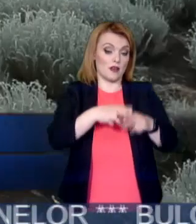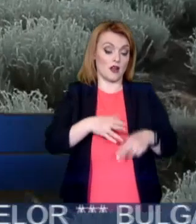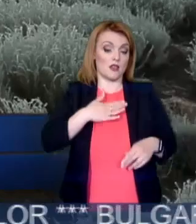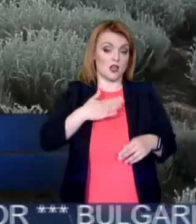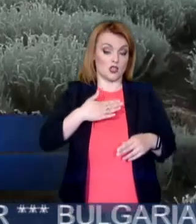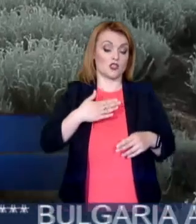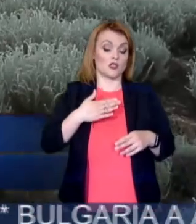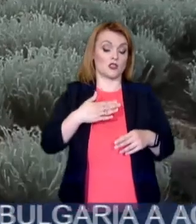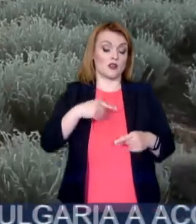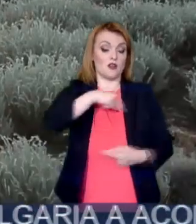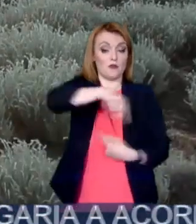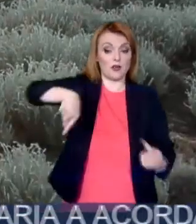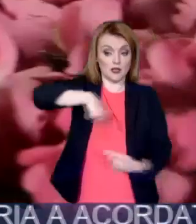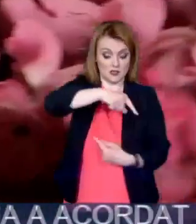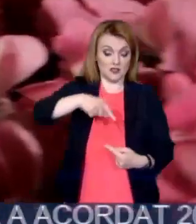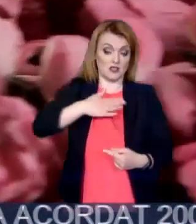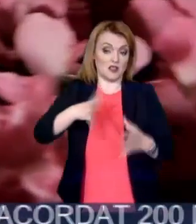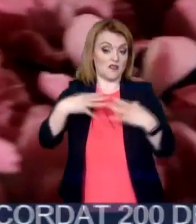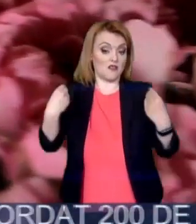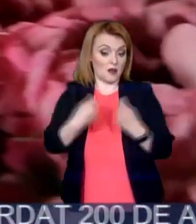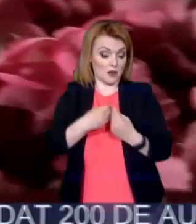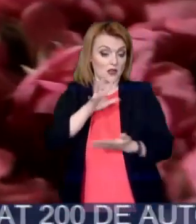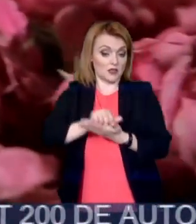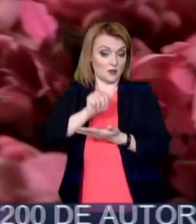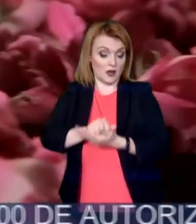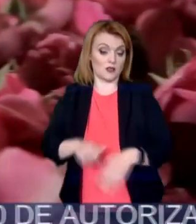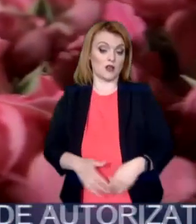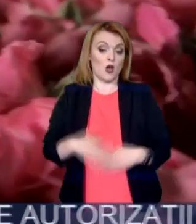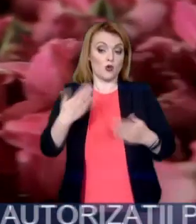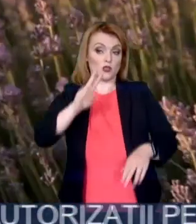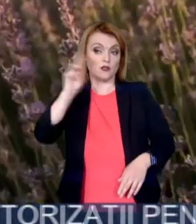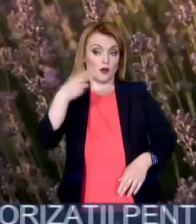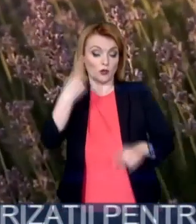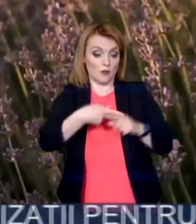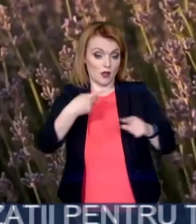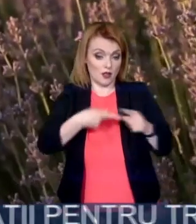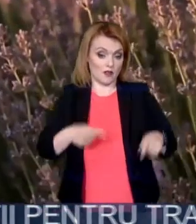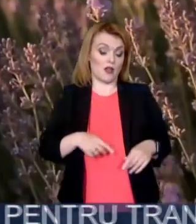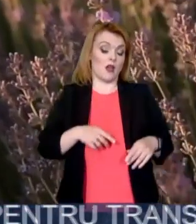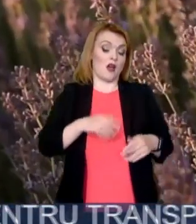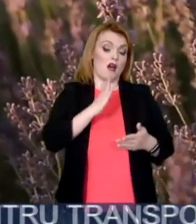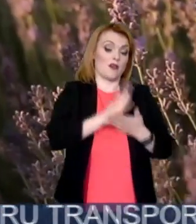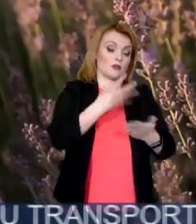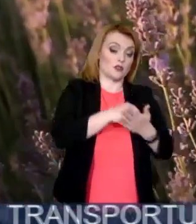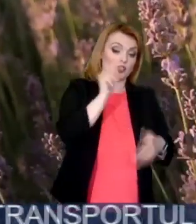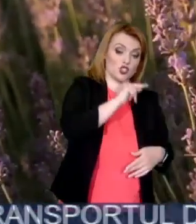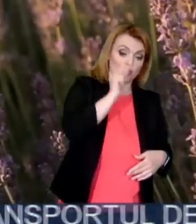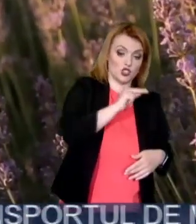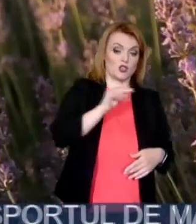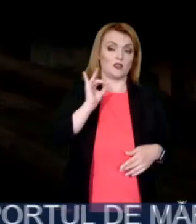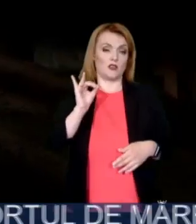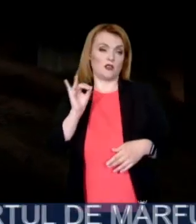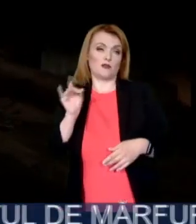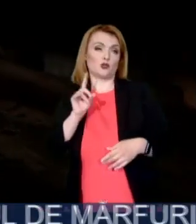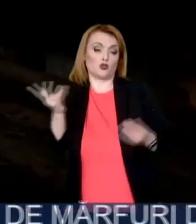familie. Noi suntem pe piață aproximativ de 2 ani și jumate. Producem ceaiuri și suplimente